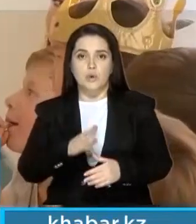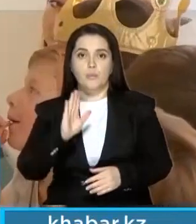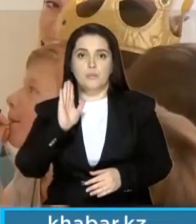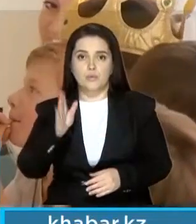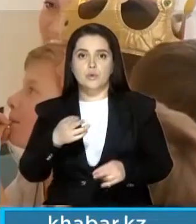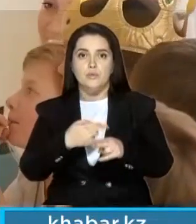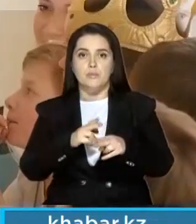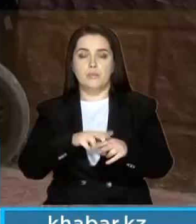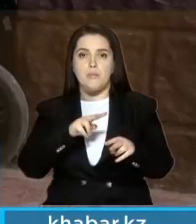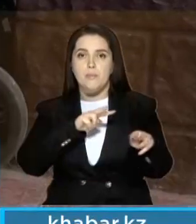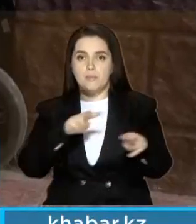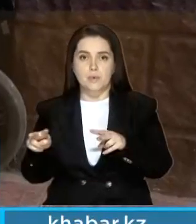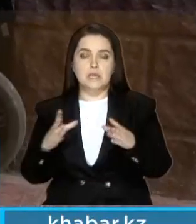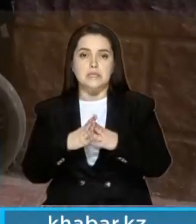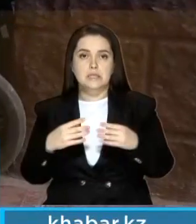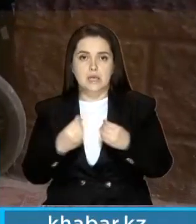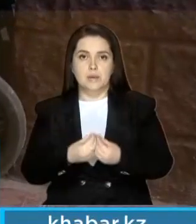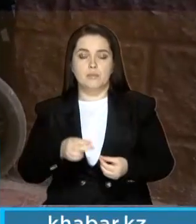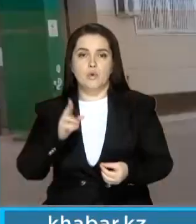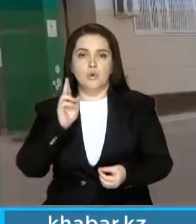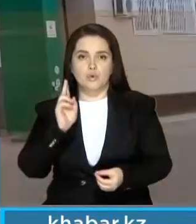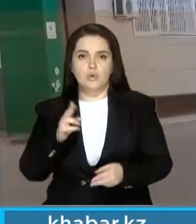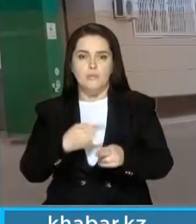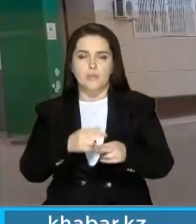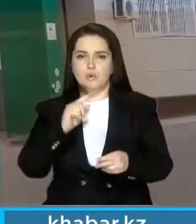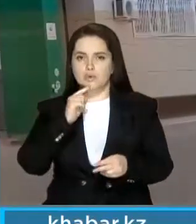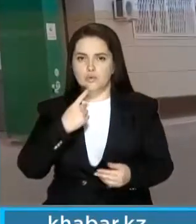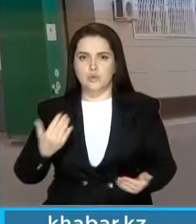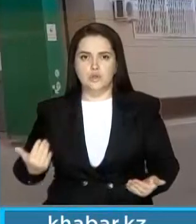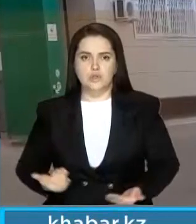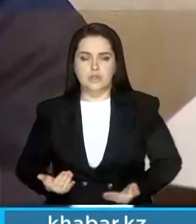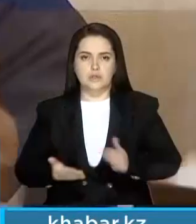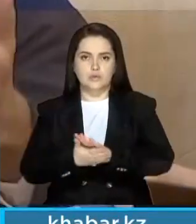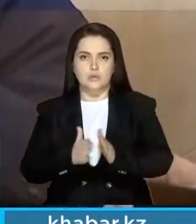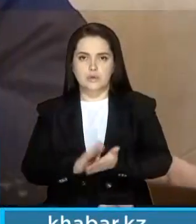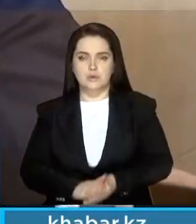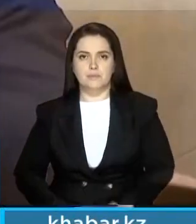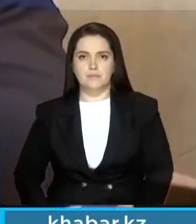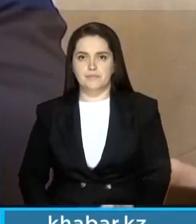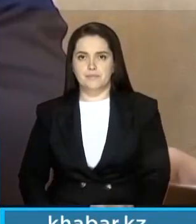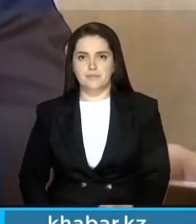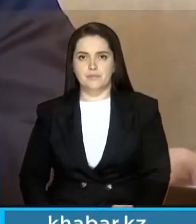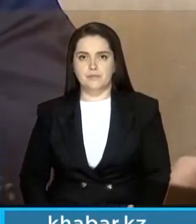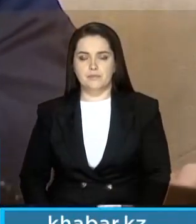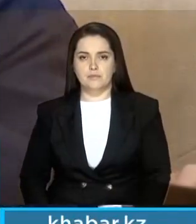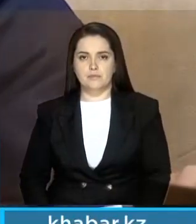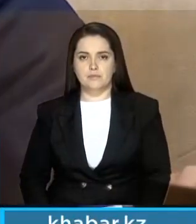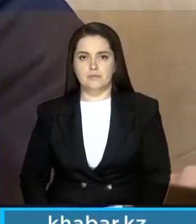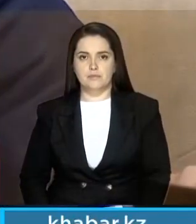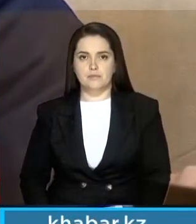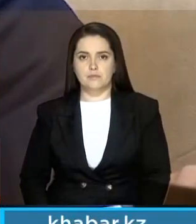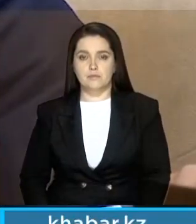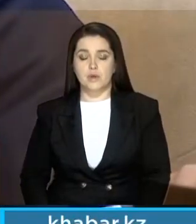проводиться мониторинг семей, которые находятся в потенциально трудной жизненной ситуации. Ну и сейчас вот в рамках